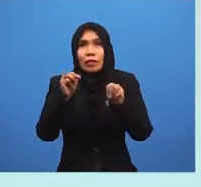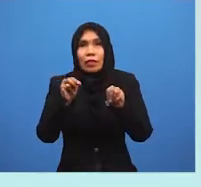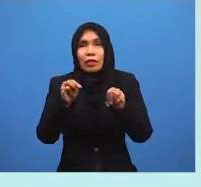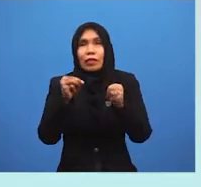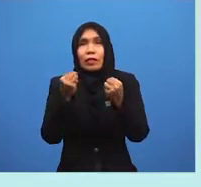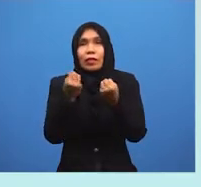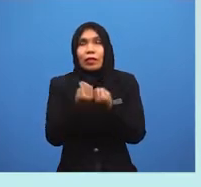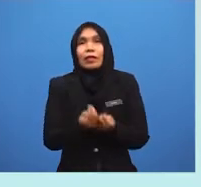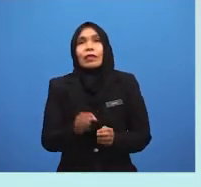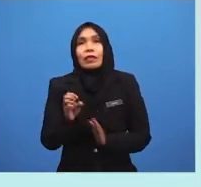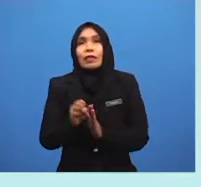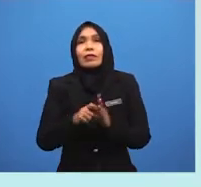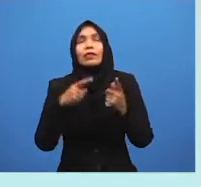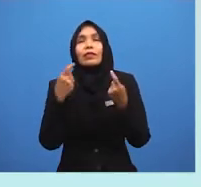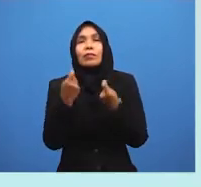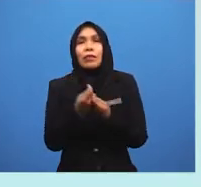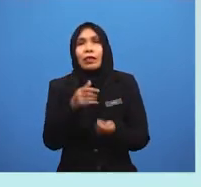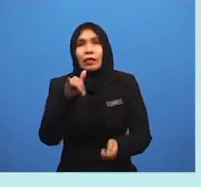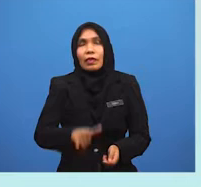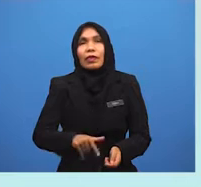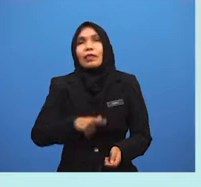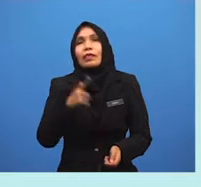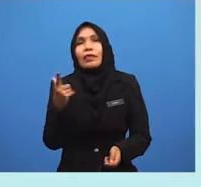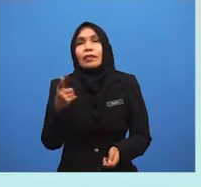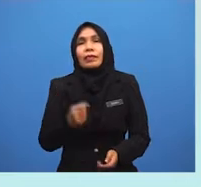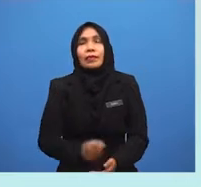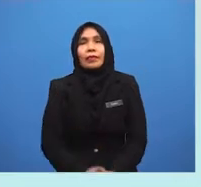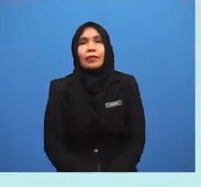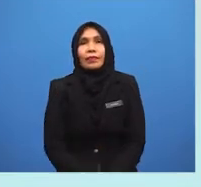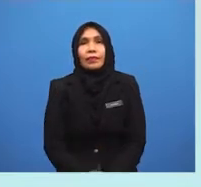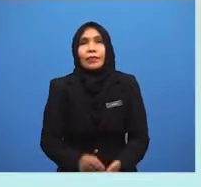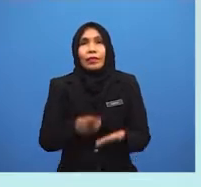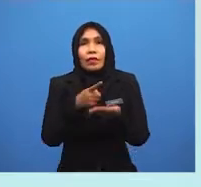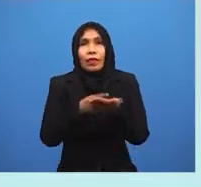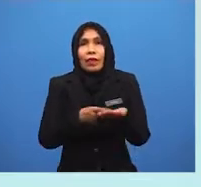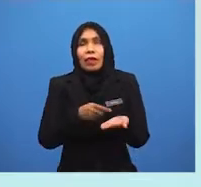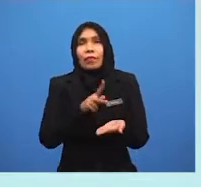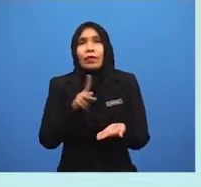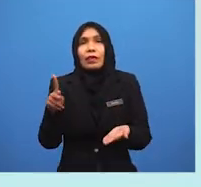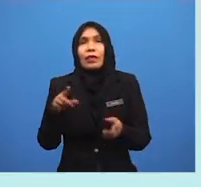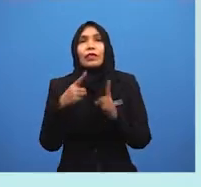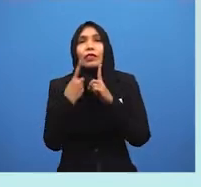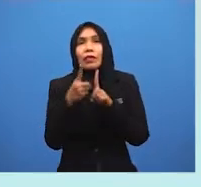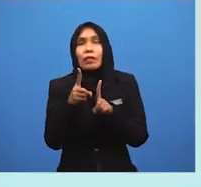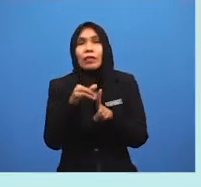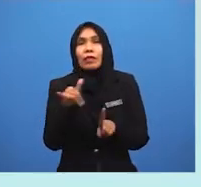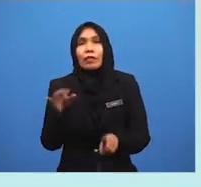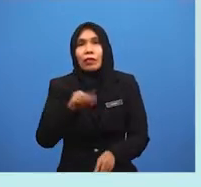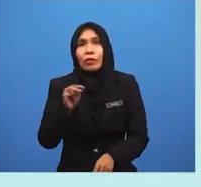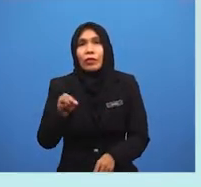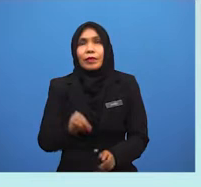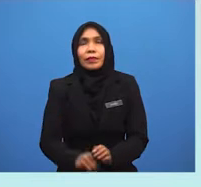yang lain anjuran Persatuan Penduduk Bandar Mega. Apakah jawapannya, murid-murid?